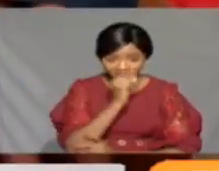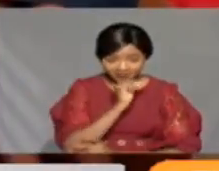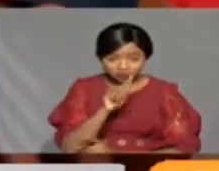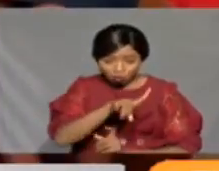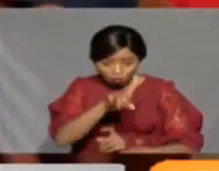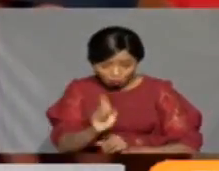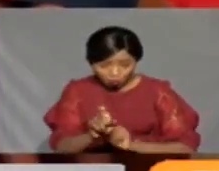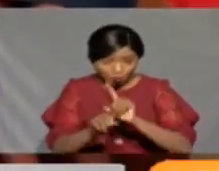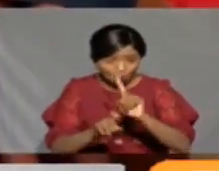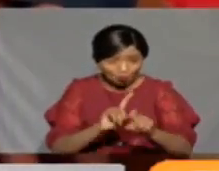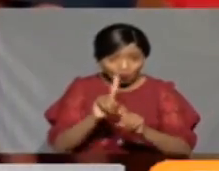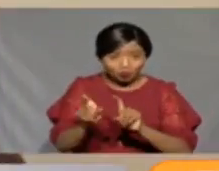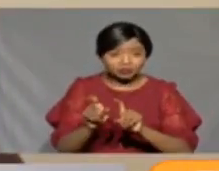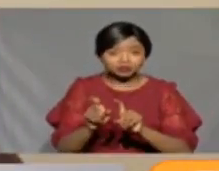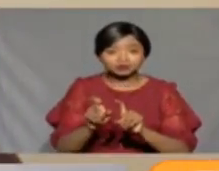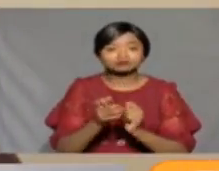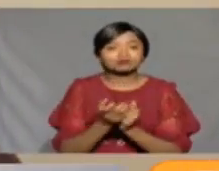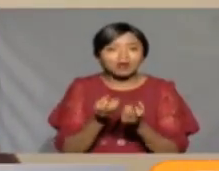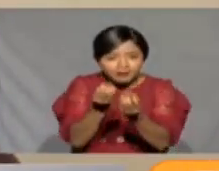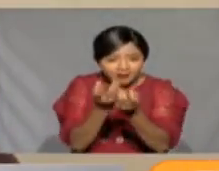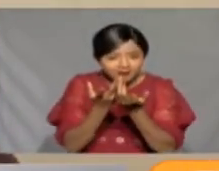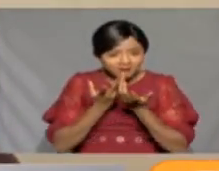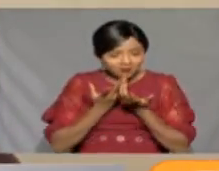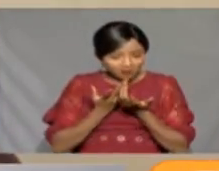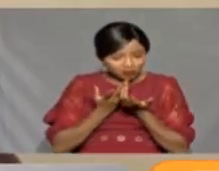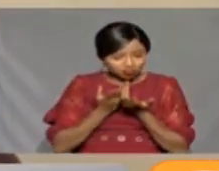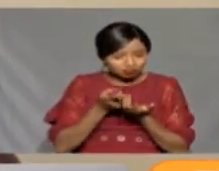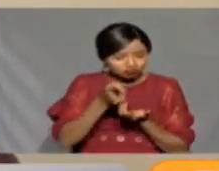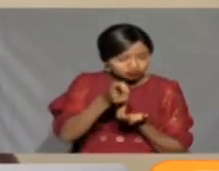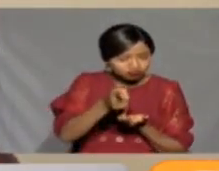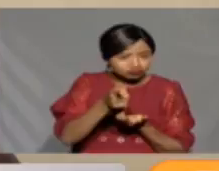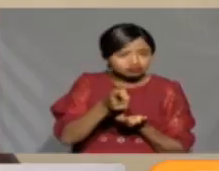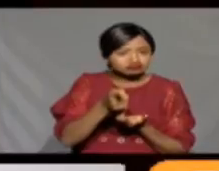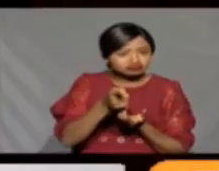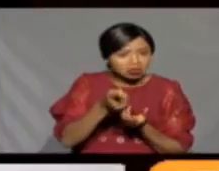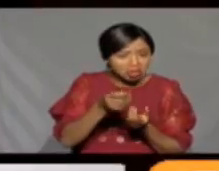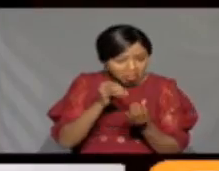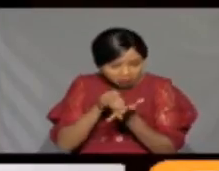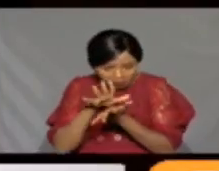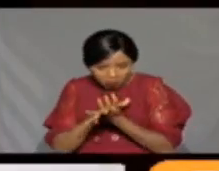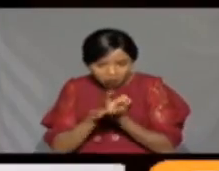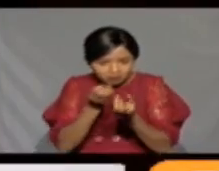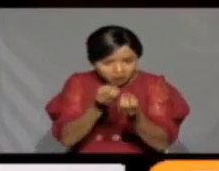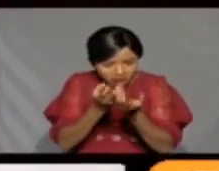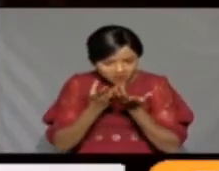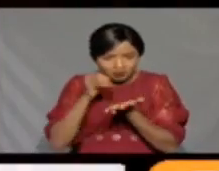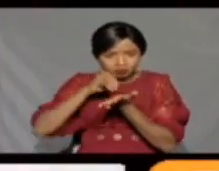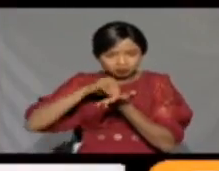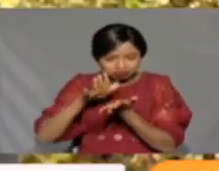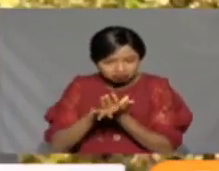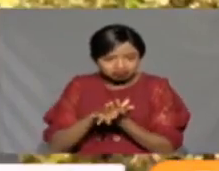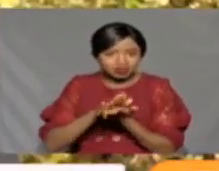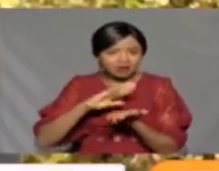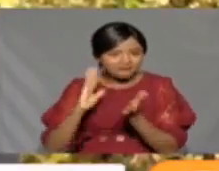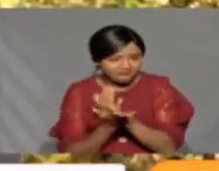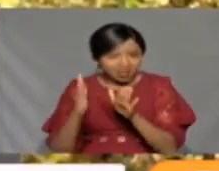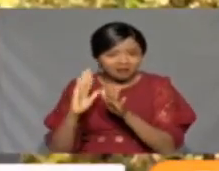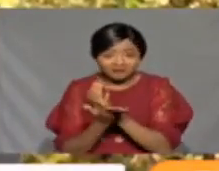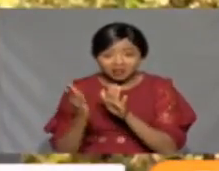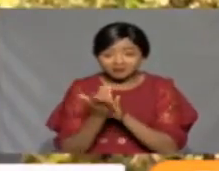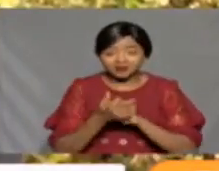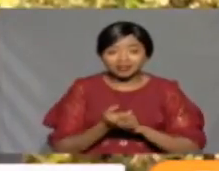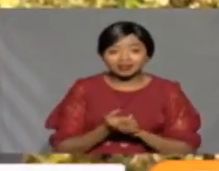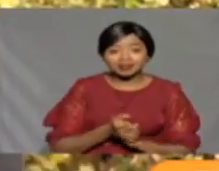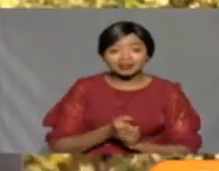swali litakaloulizwa, taarifa ya anayeulizwa itawekwa ndani ya vipakatalishi hivi. It is one